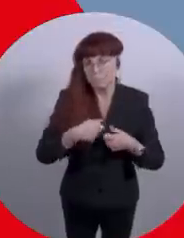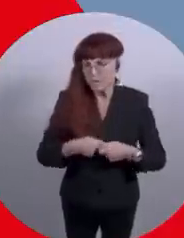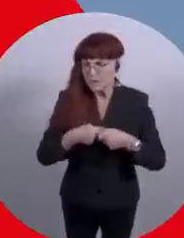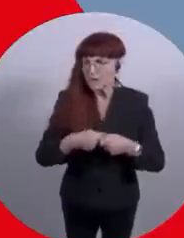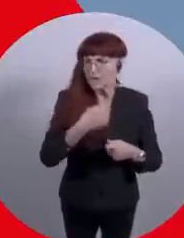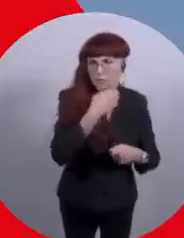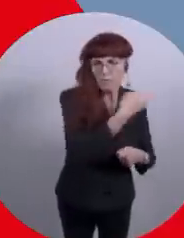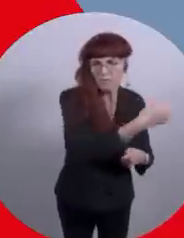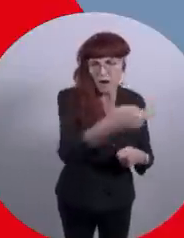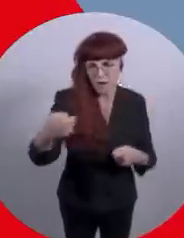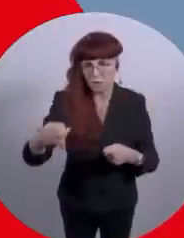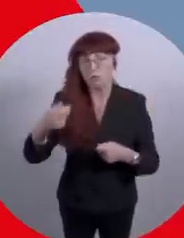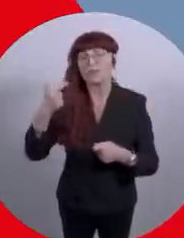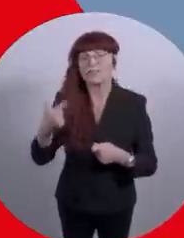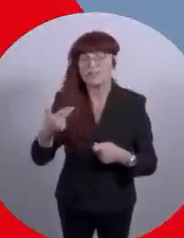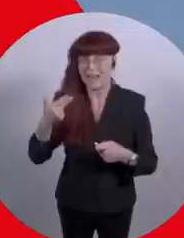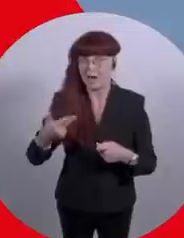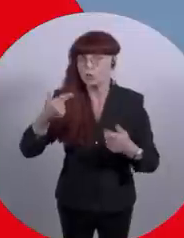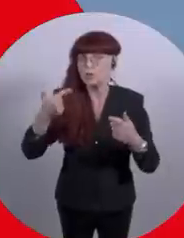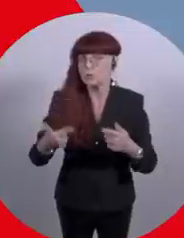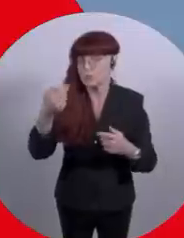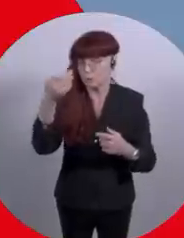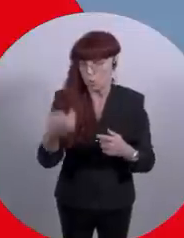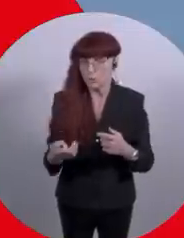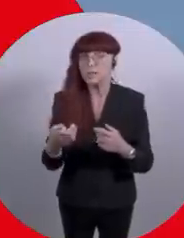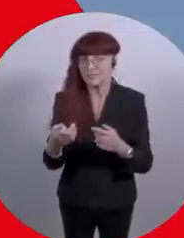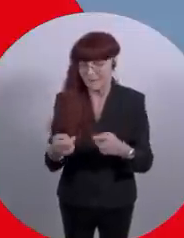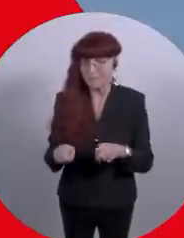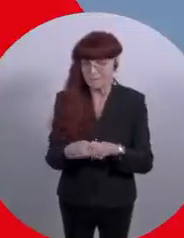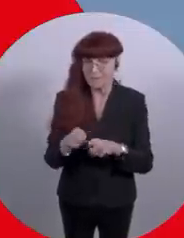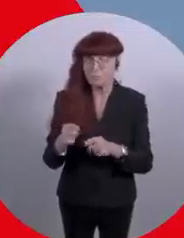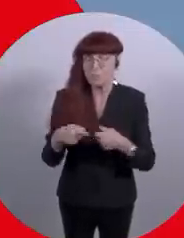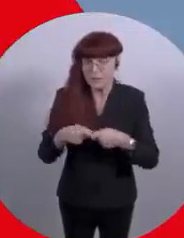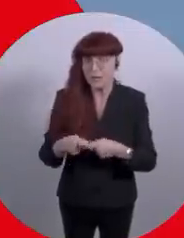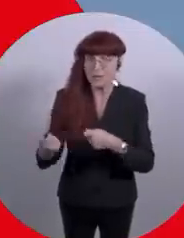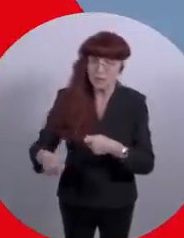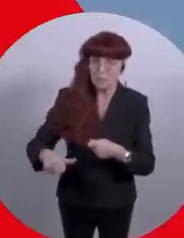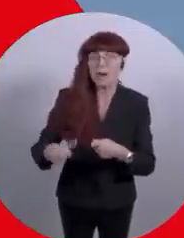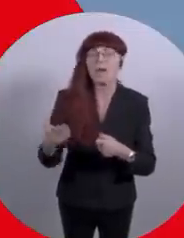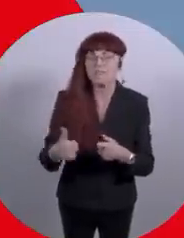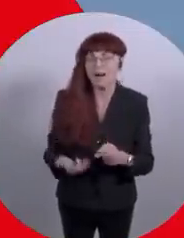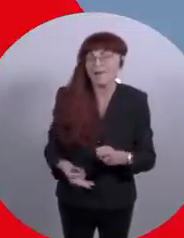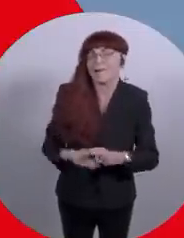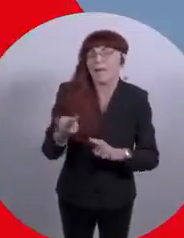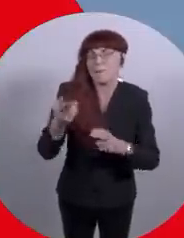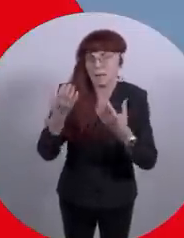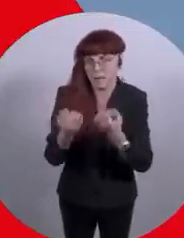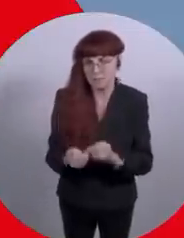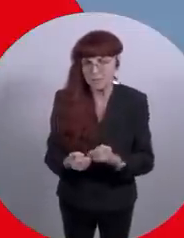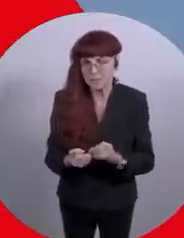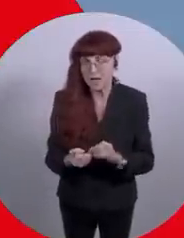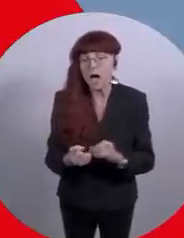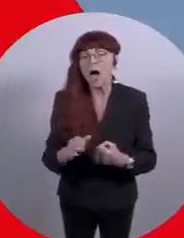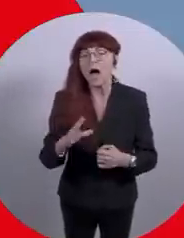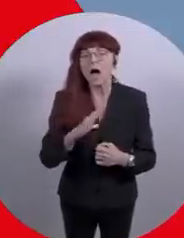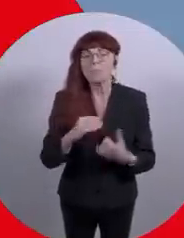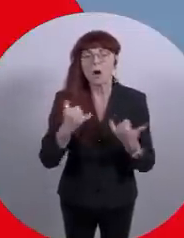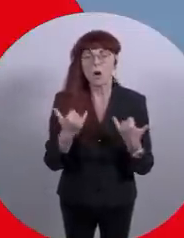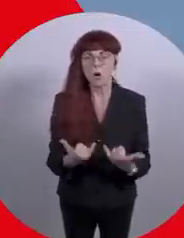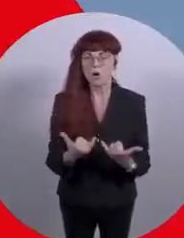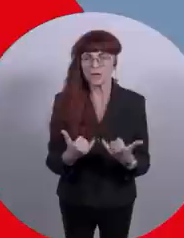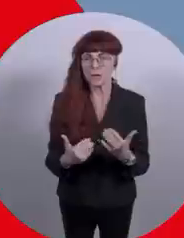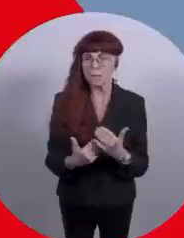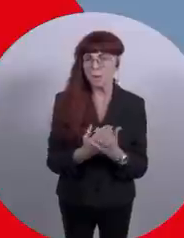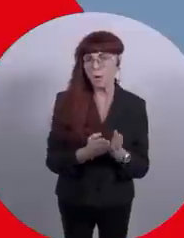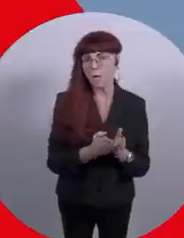haben ist wir alle wissen sehr knapp ausgegangen bevor jedoch heute die Weichen neu